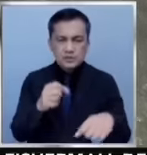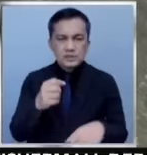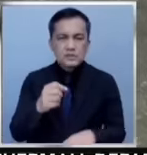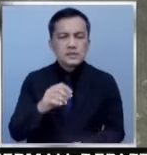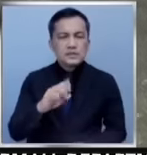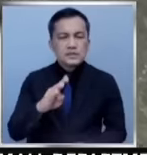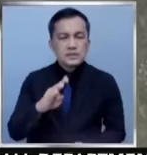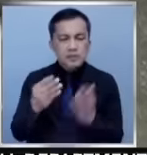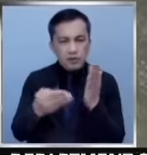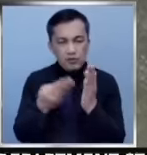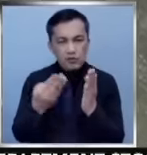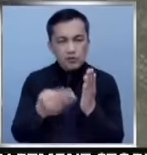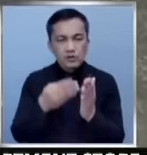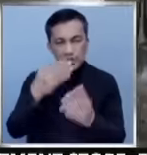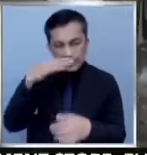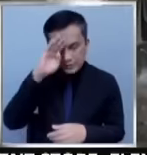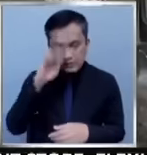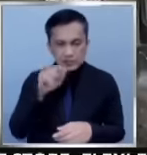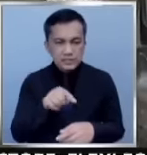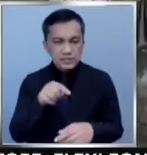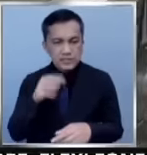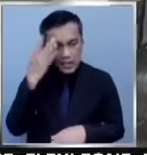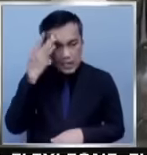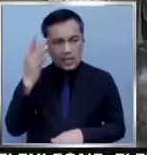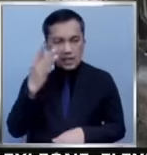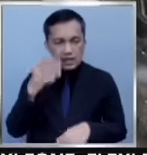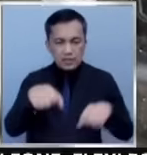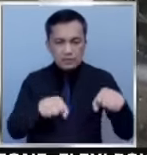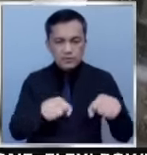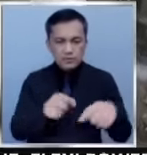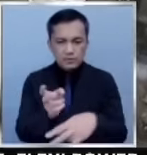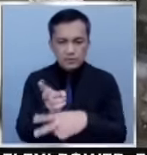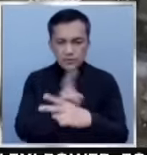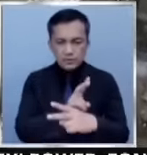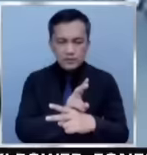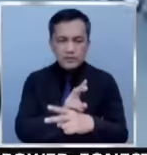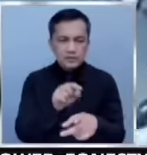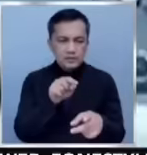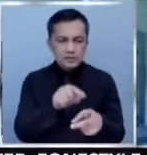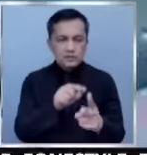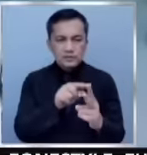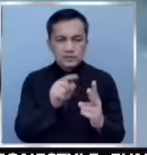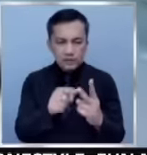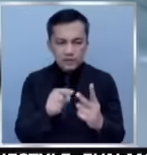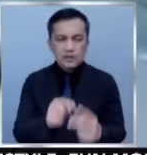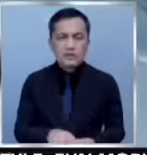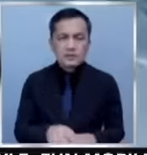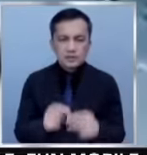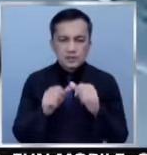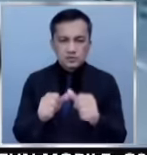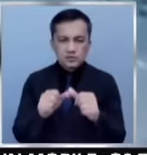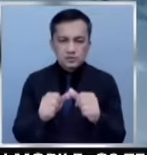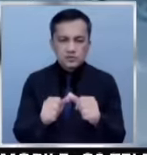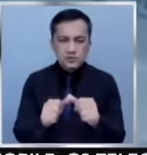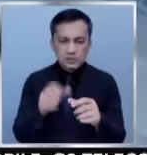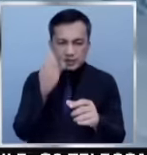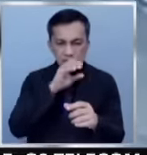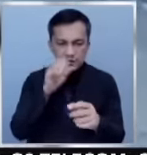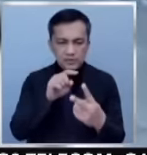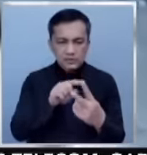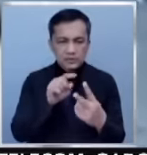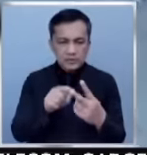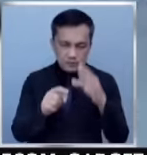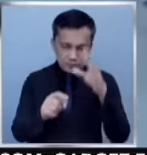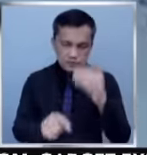na pag-alaman na ang motorsiklo hiniram lang daw ng mga salarin. Patuloy nilang tinutugis ang dalawang lalaki.